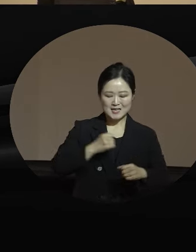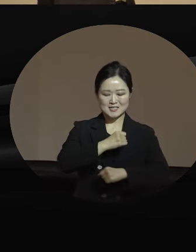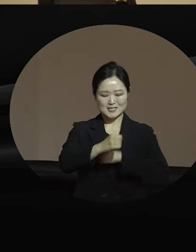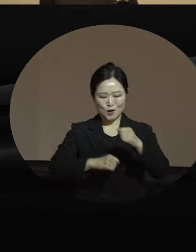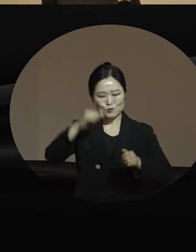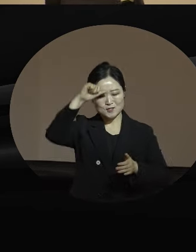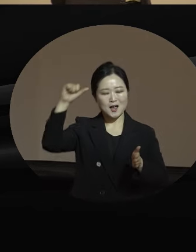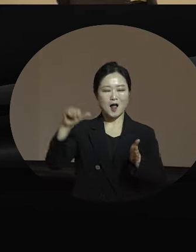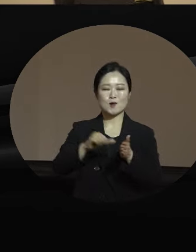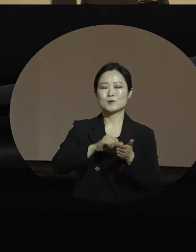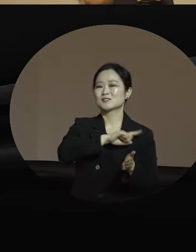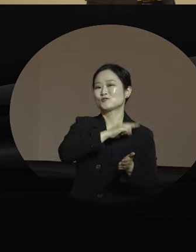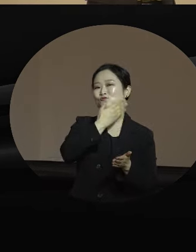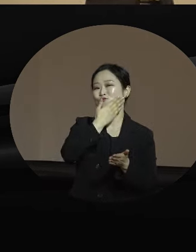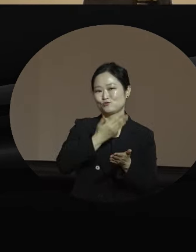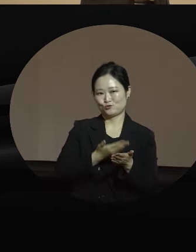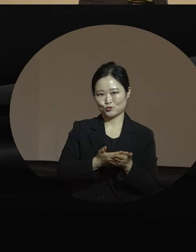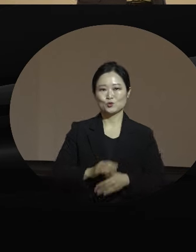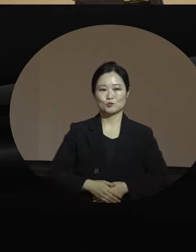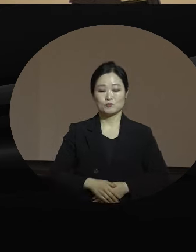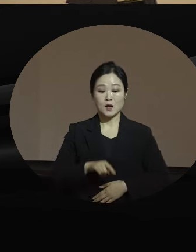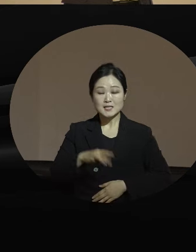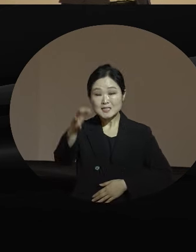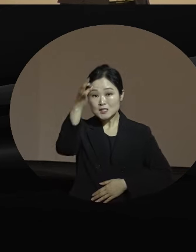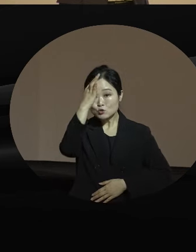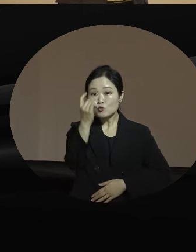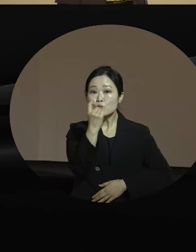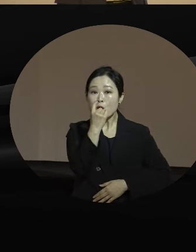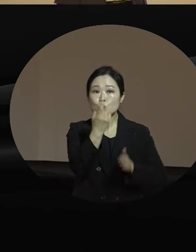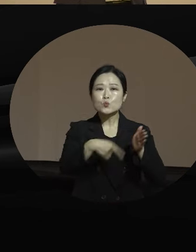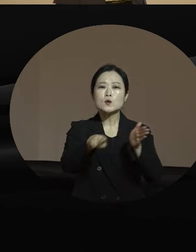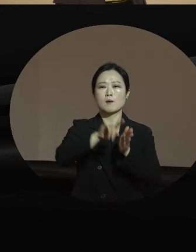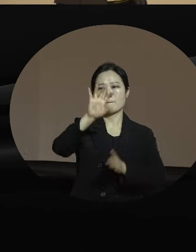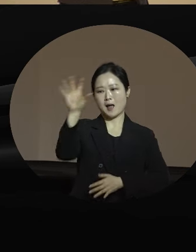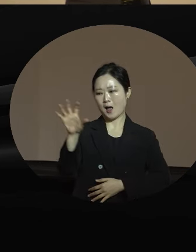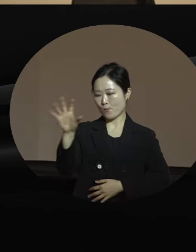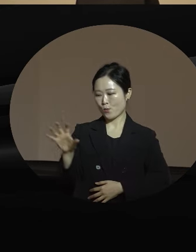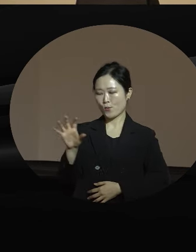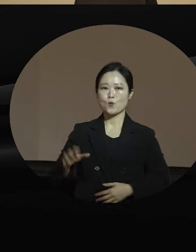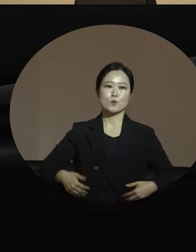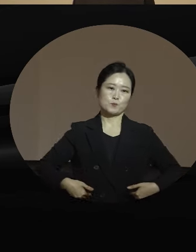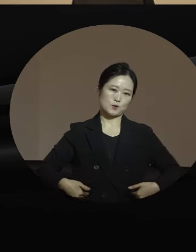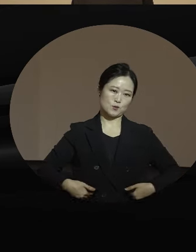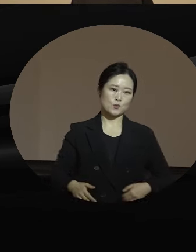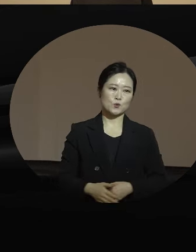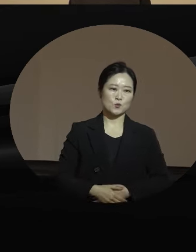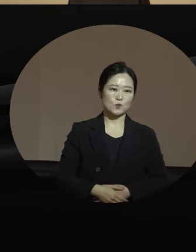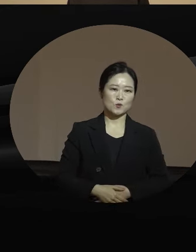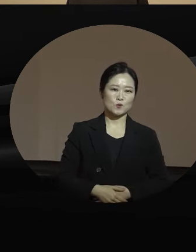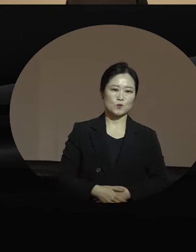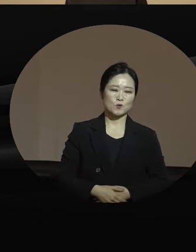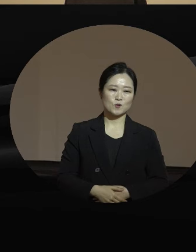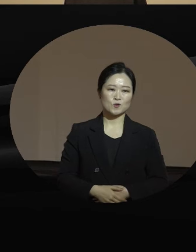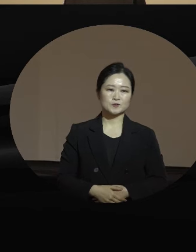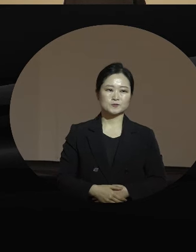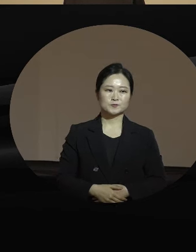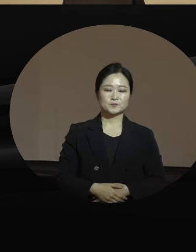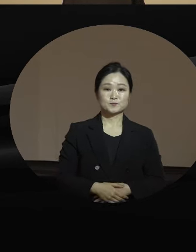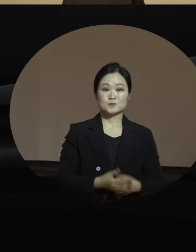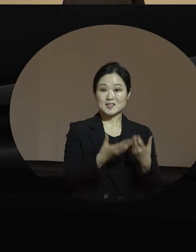크게 중요할 것 같아요. 그런데 이런 스킬을 배우려면 반복이 필요한데 이분들은 65년 결혼 생활을